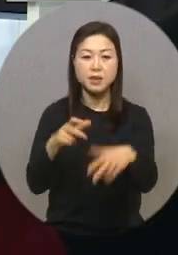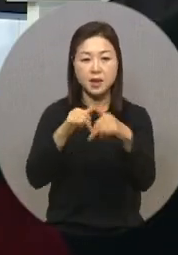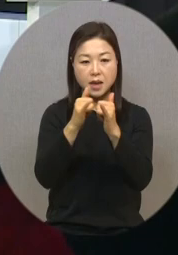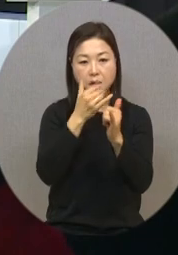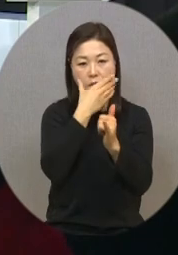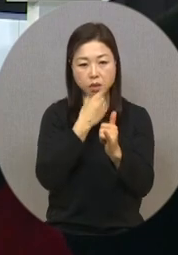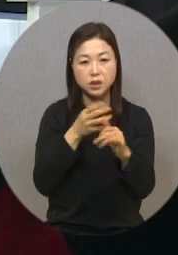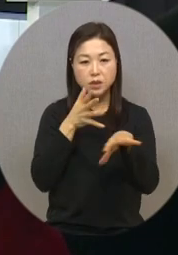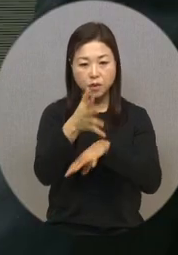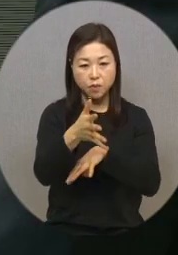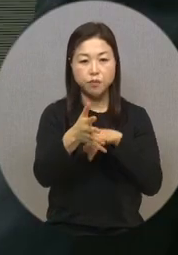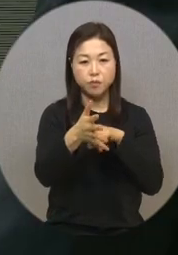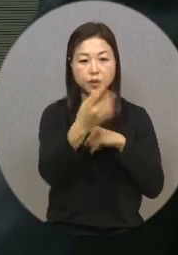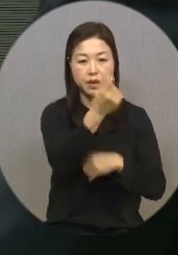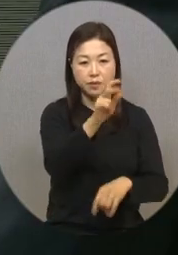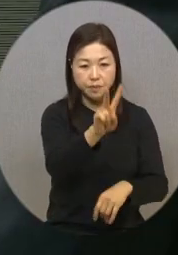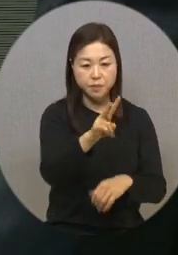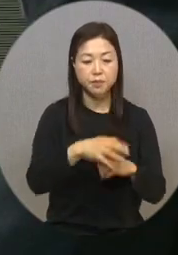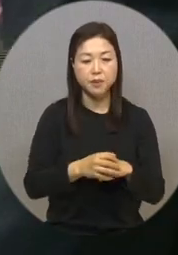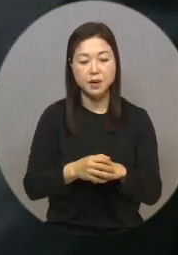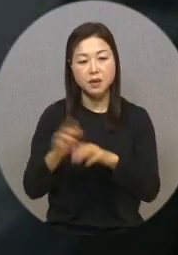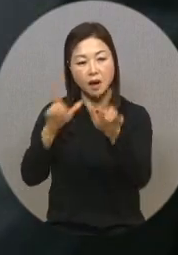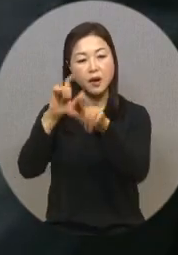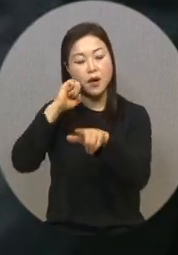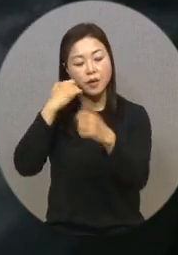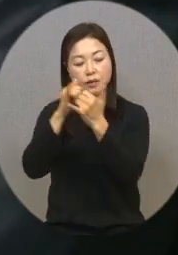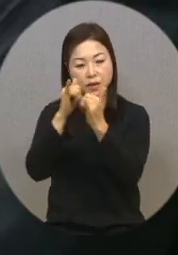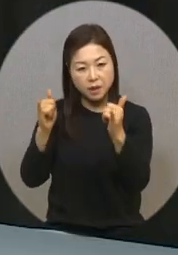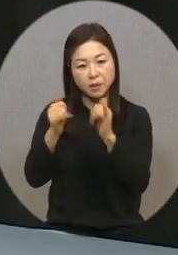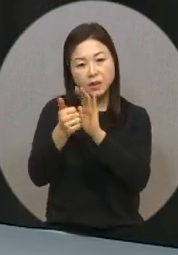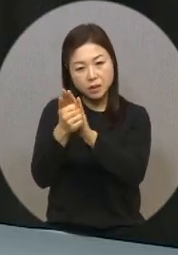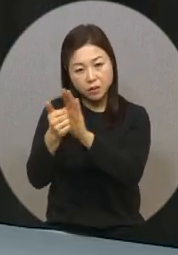채널이자 취약계층 복지 발전에 앞장서는